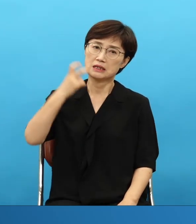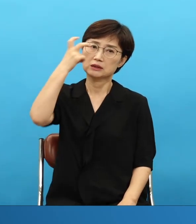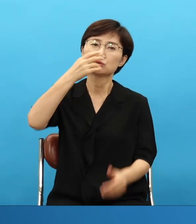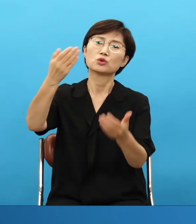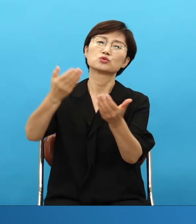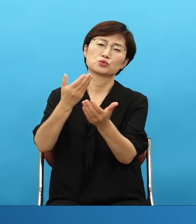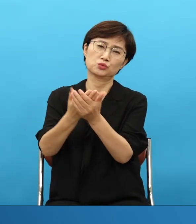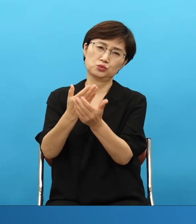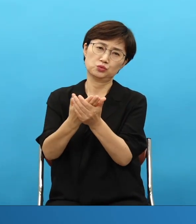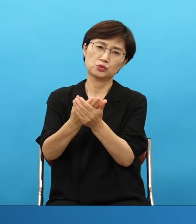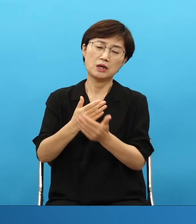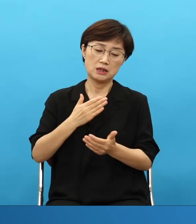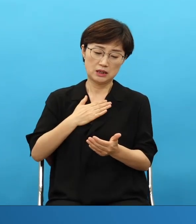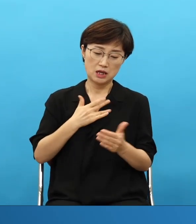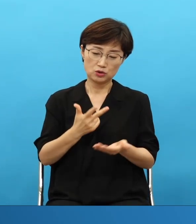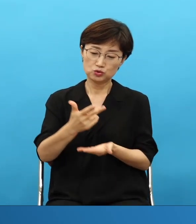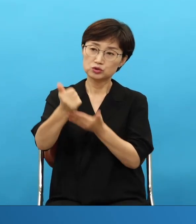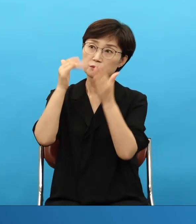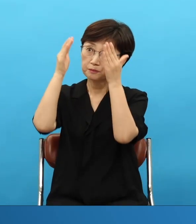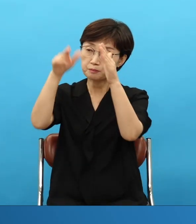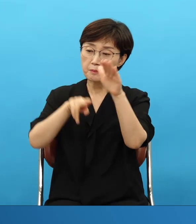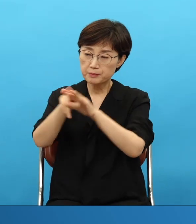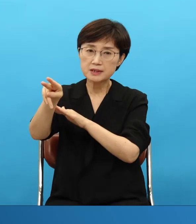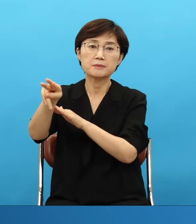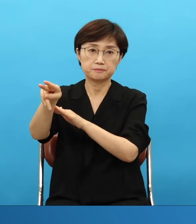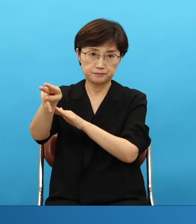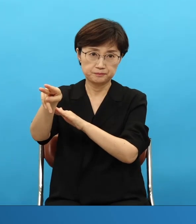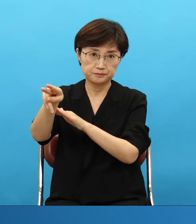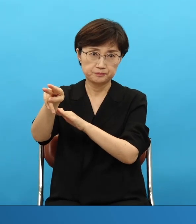하나님이여 나를 지켜 주소서. 내가 죽게 피하나이다.